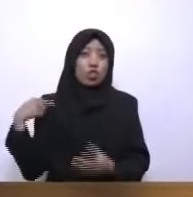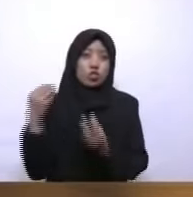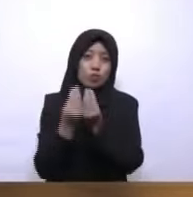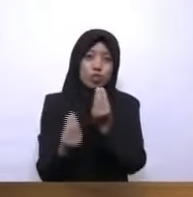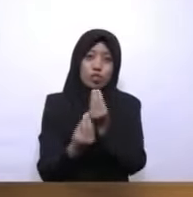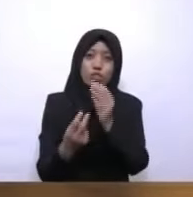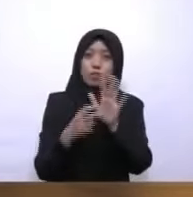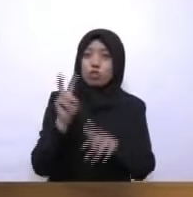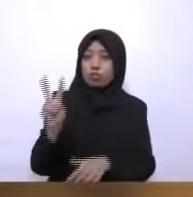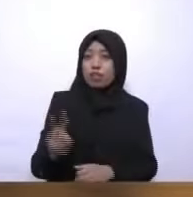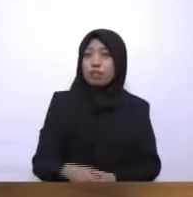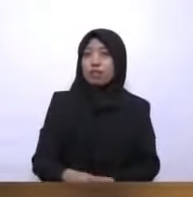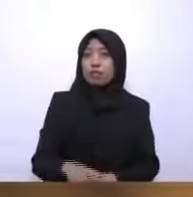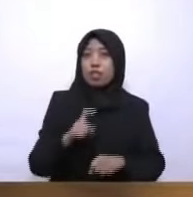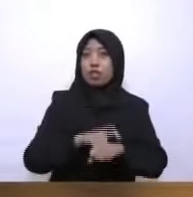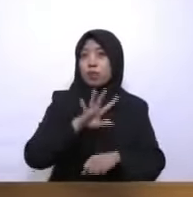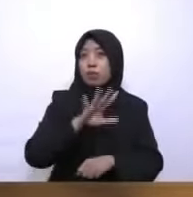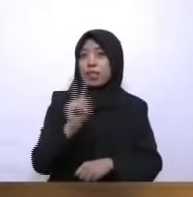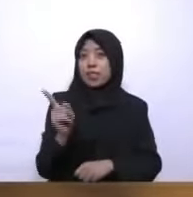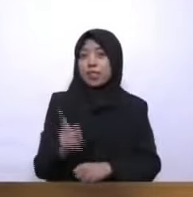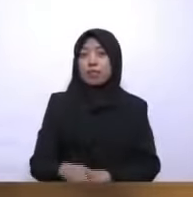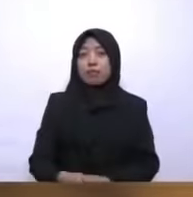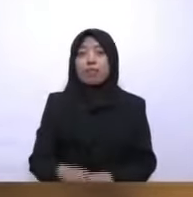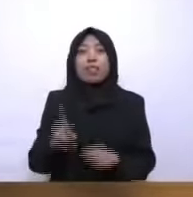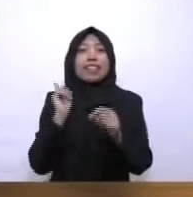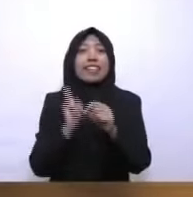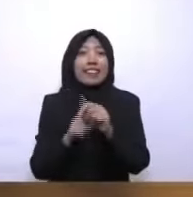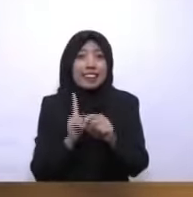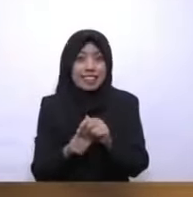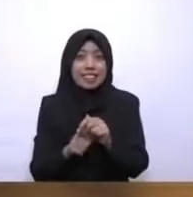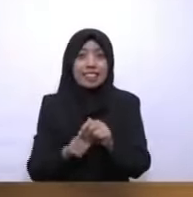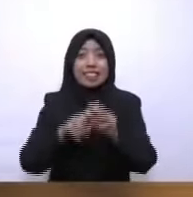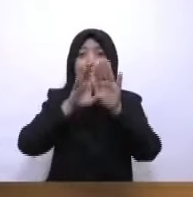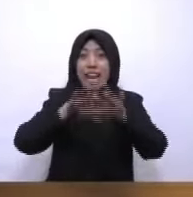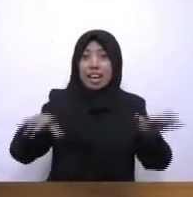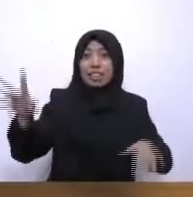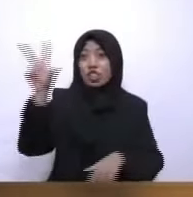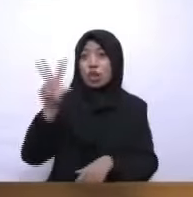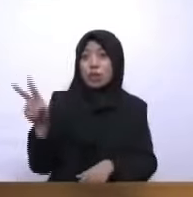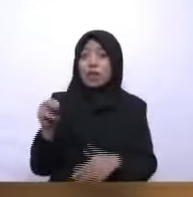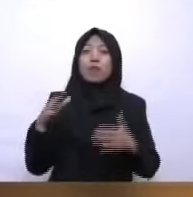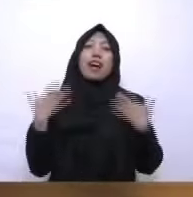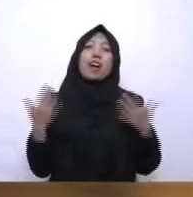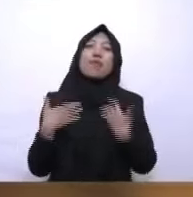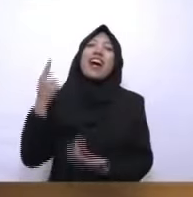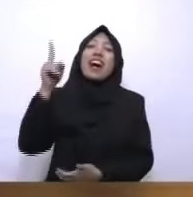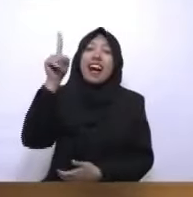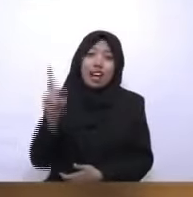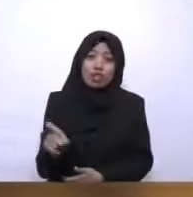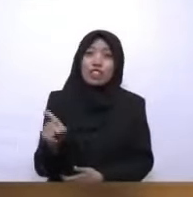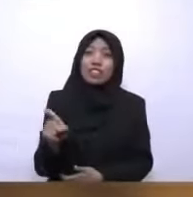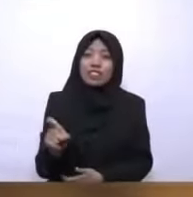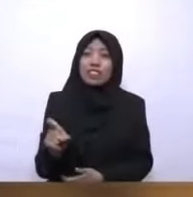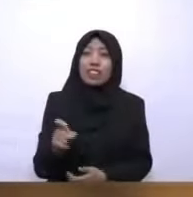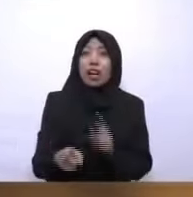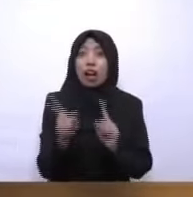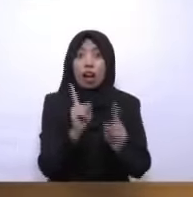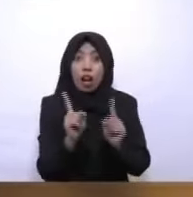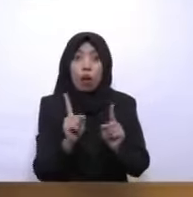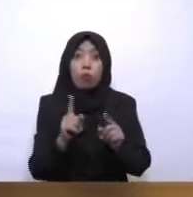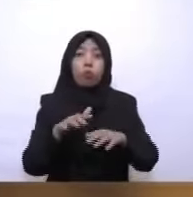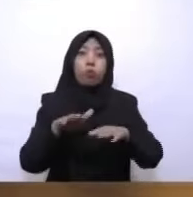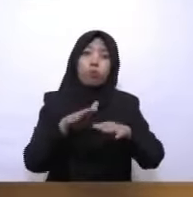detik. Iya. Intinya anak-anak Jawa Barat harus bahagia. Ketika